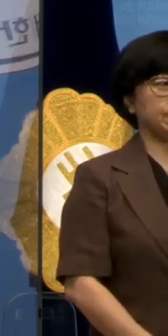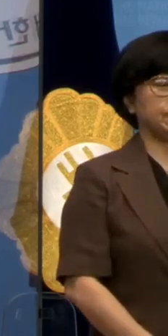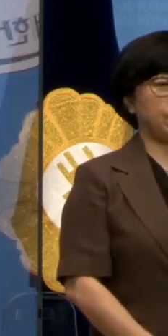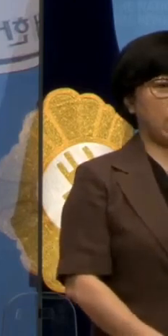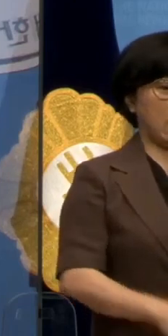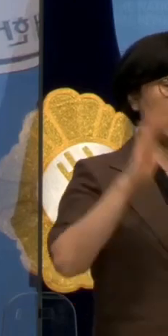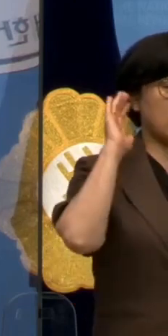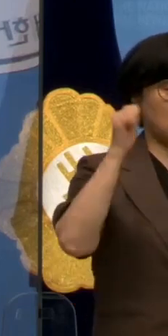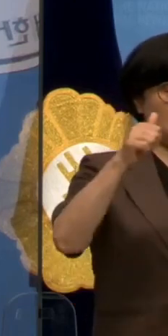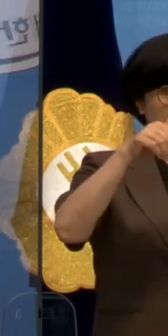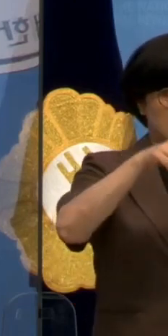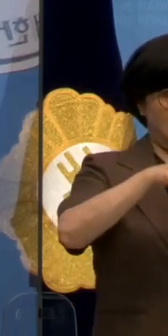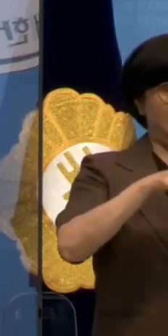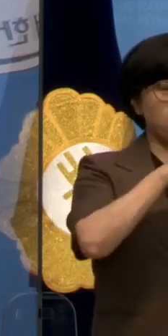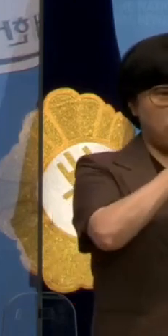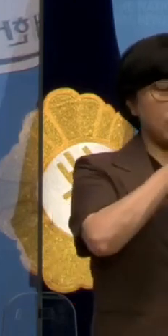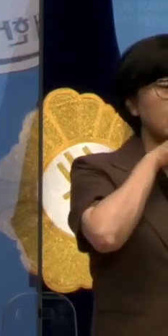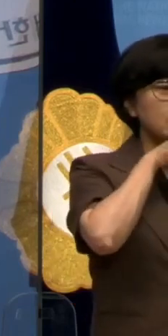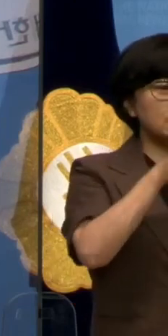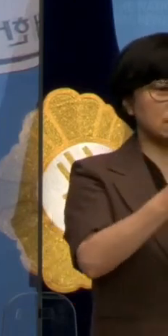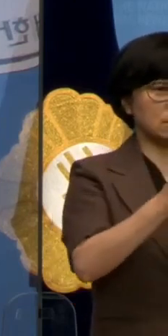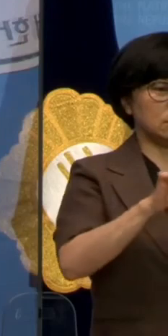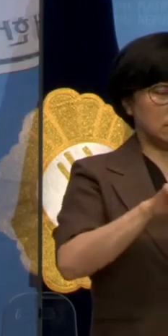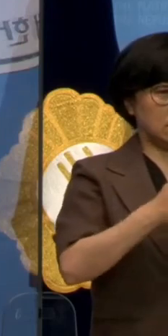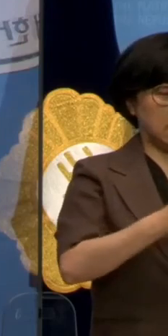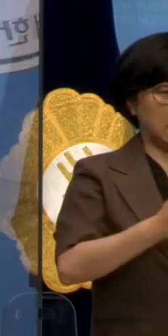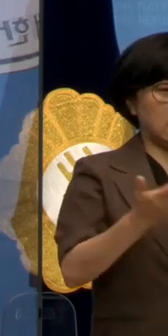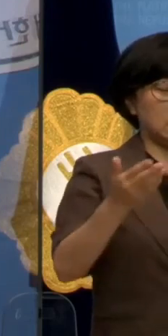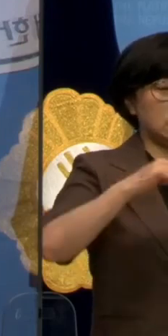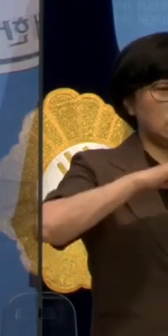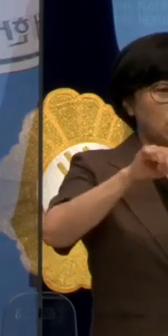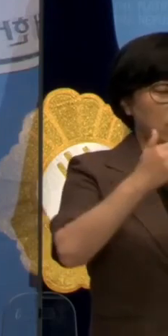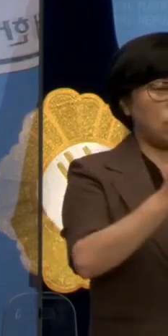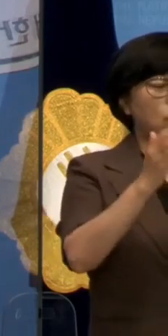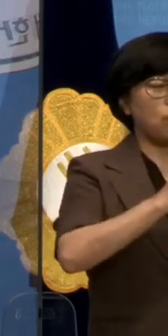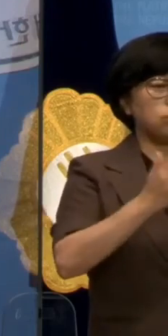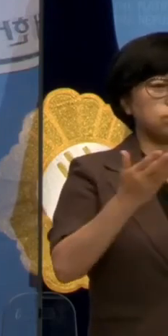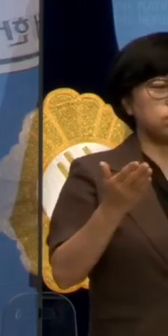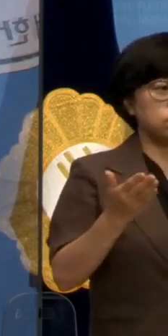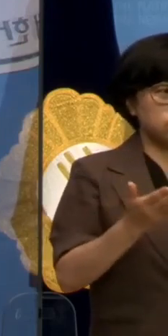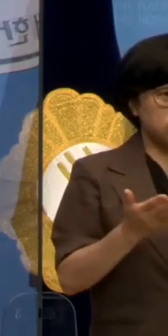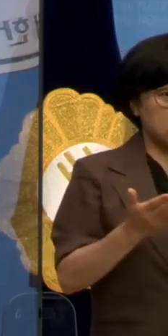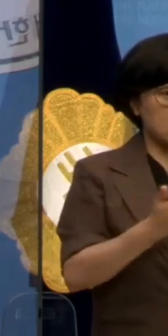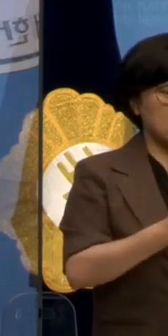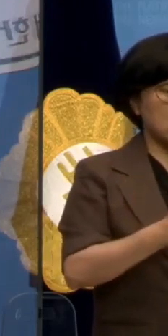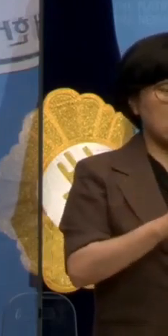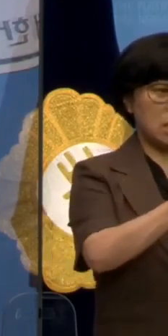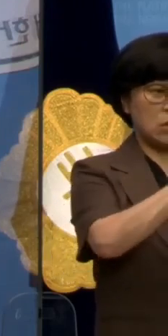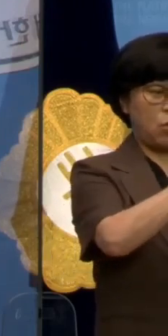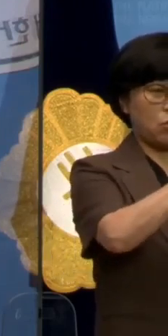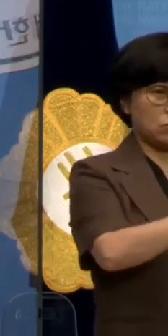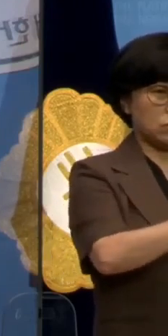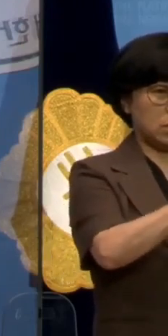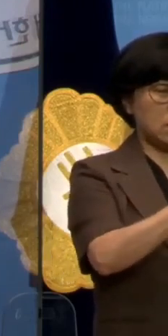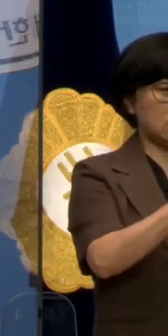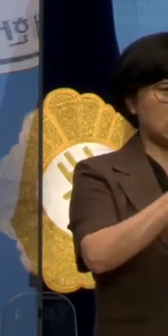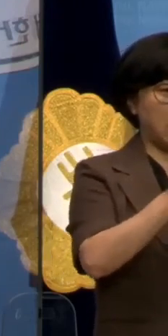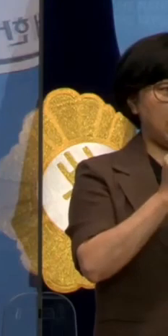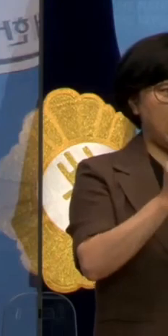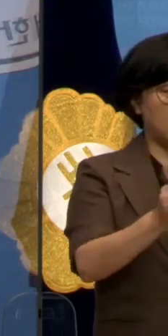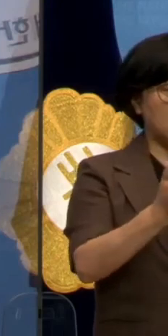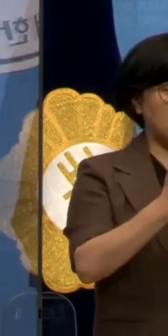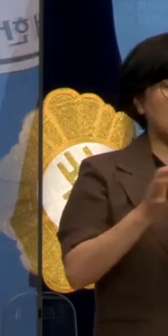유력 대권 주자의 인사 문제는 주요한 지도자의 덕목으로 일컬어집니다. 이동훈 전 대변인의 금품수수